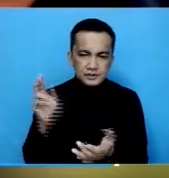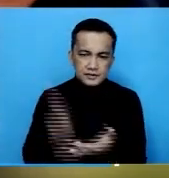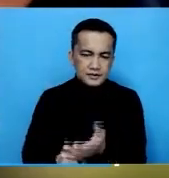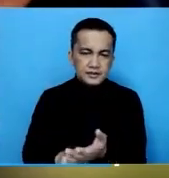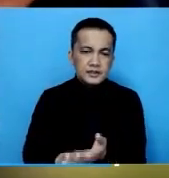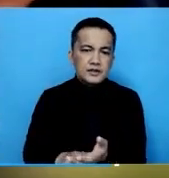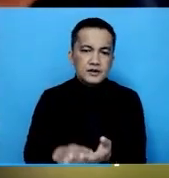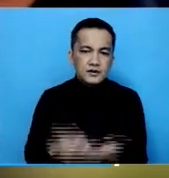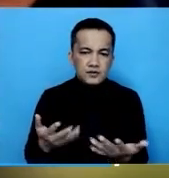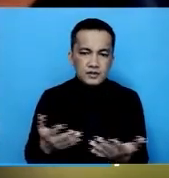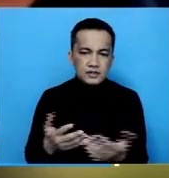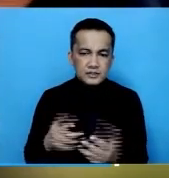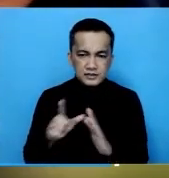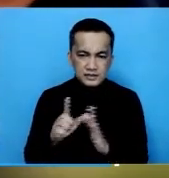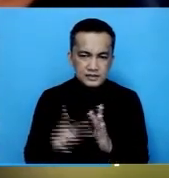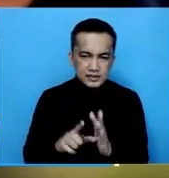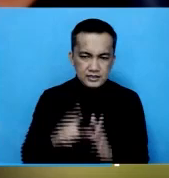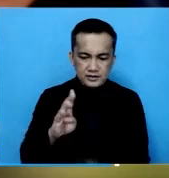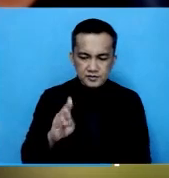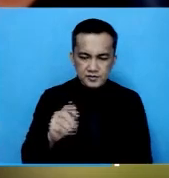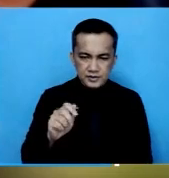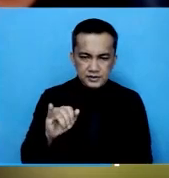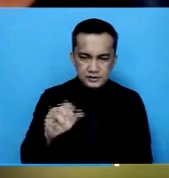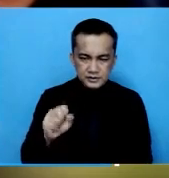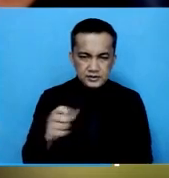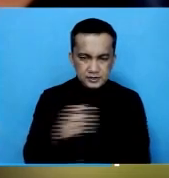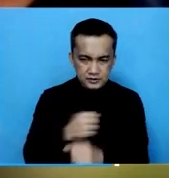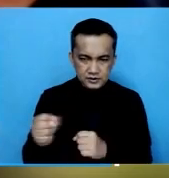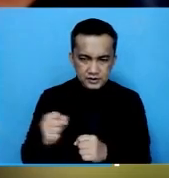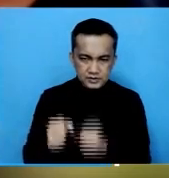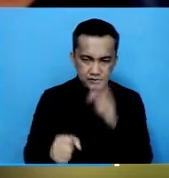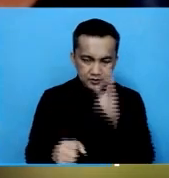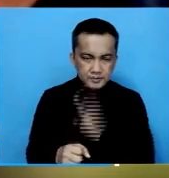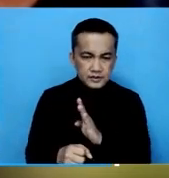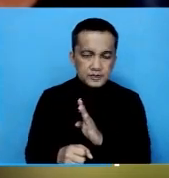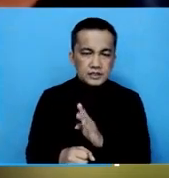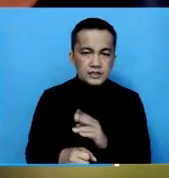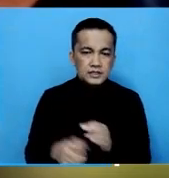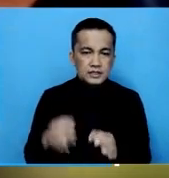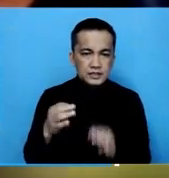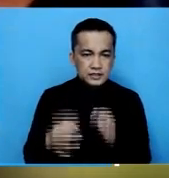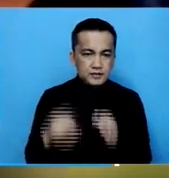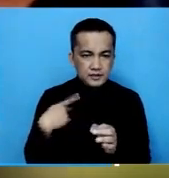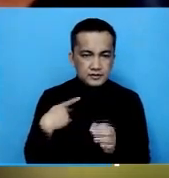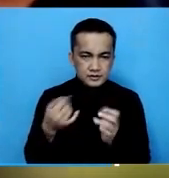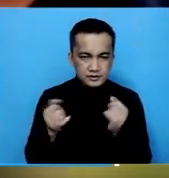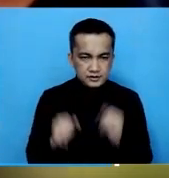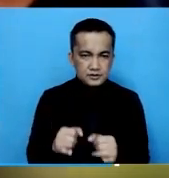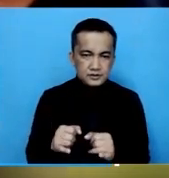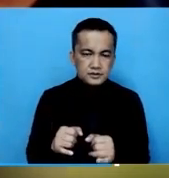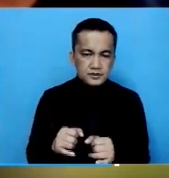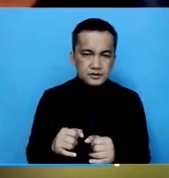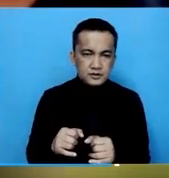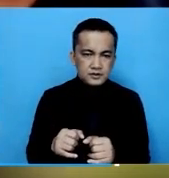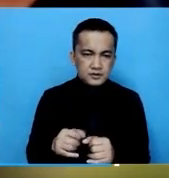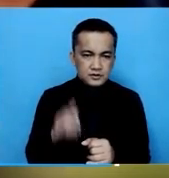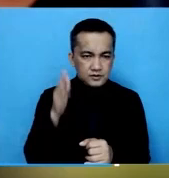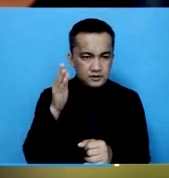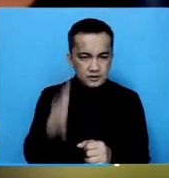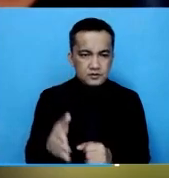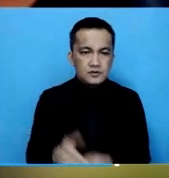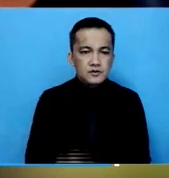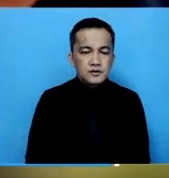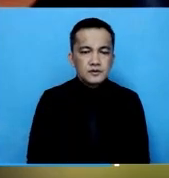So wala pa tayong legal basis to claim for damages if ever man magkaroon ng issue in the future